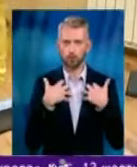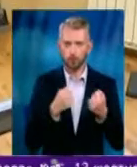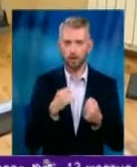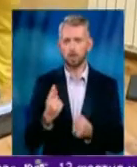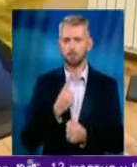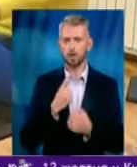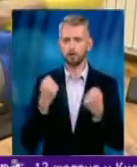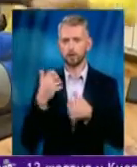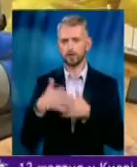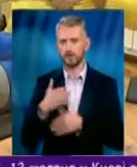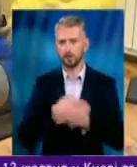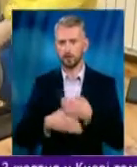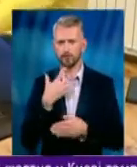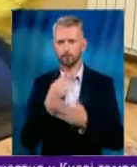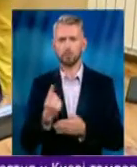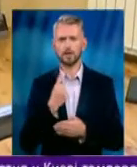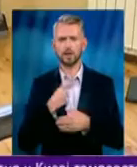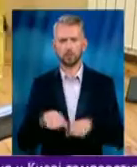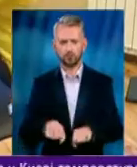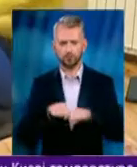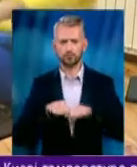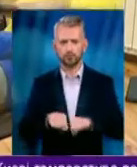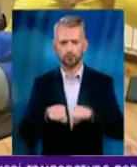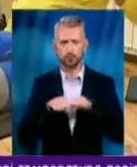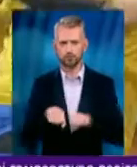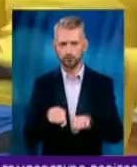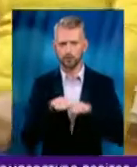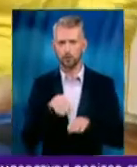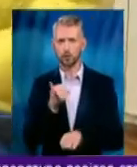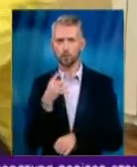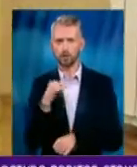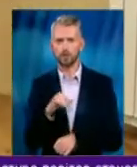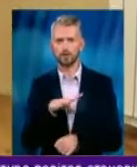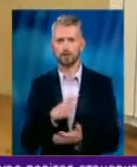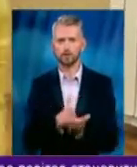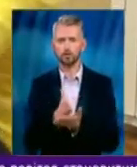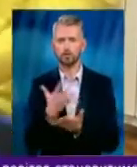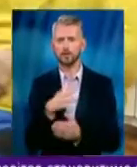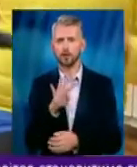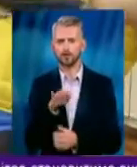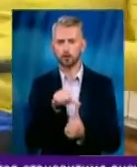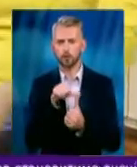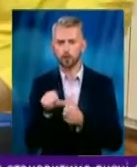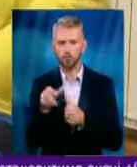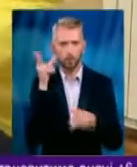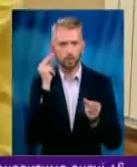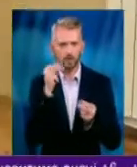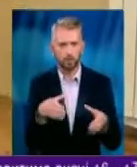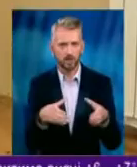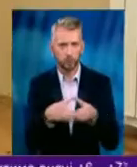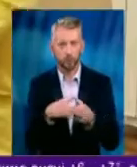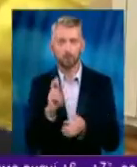Свою майстерність у веслуванні на тренажері відточує Юрій. Він служив у 54-му окремому розвідбатальйоні. У